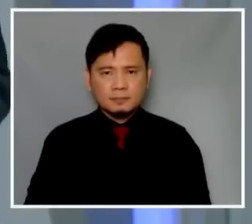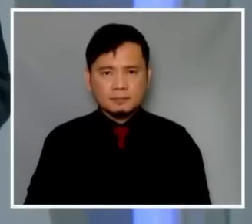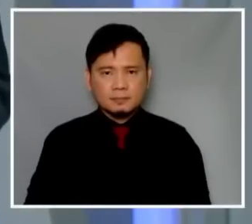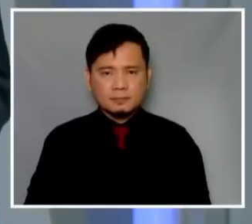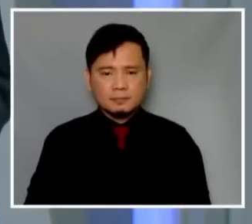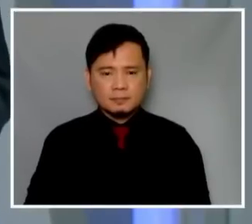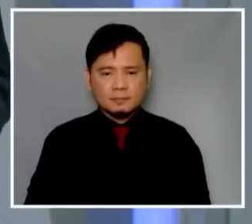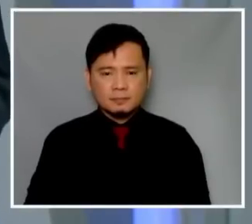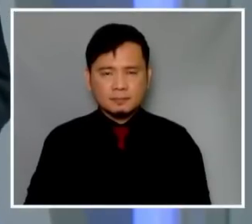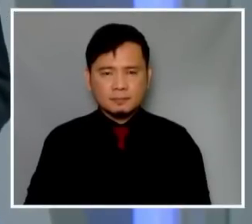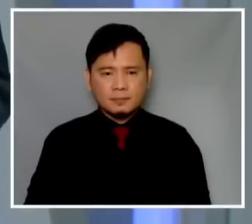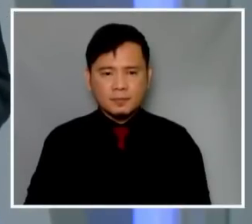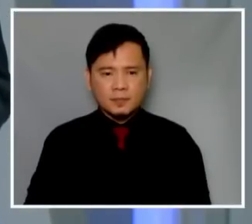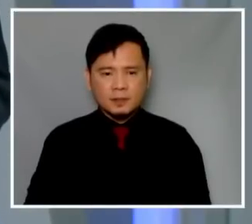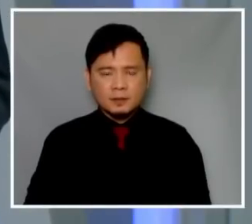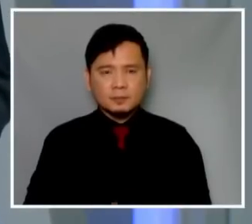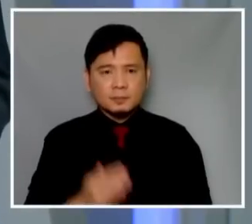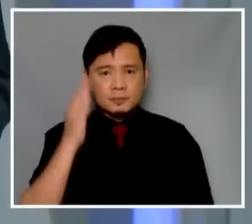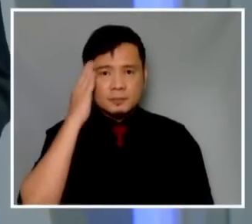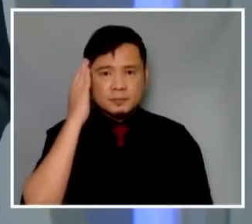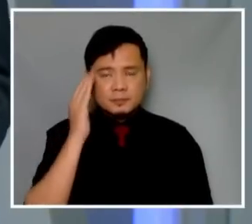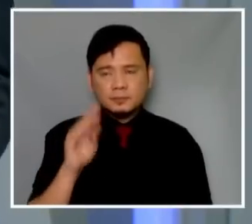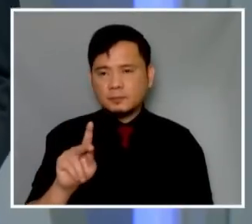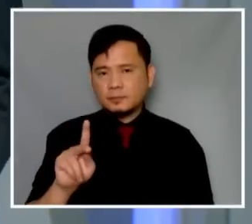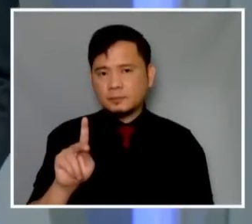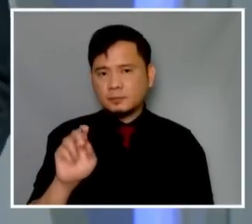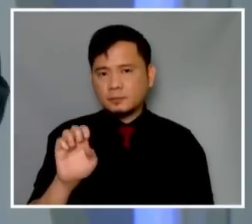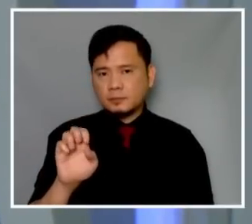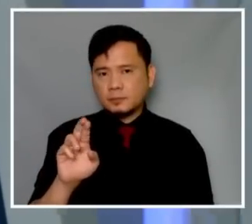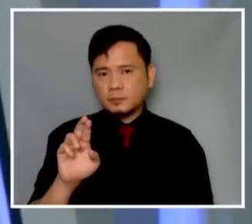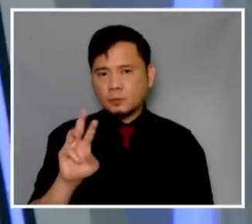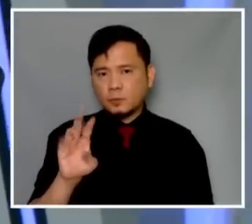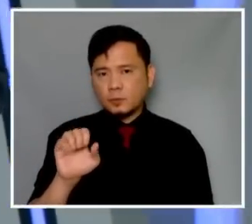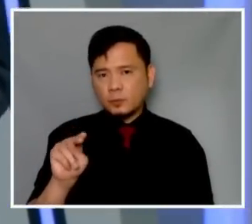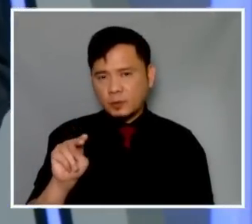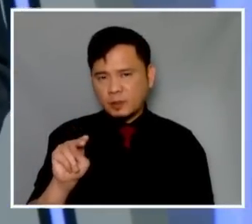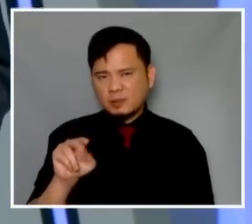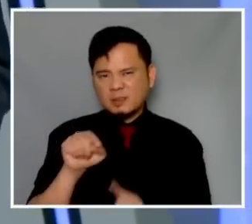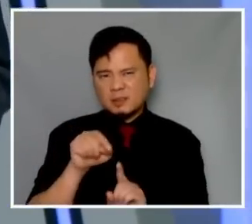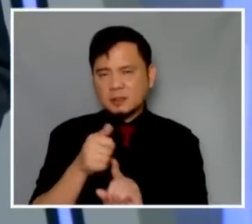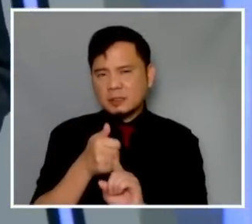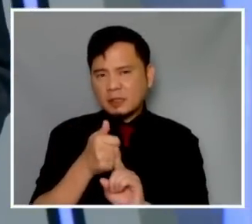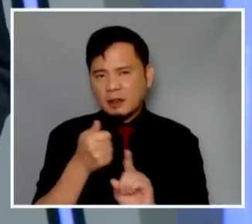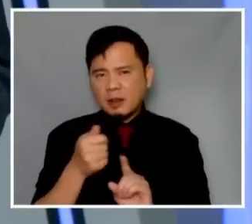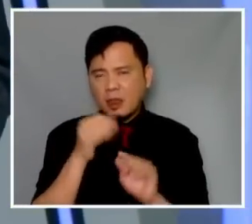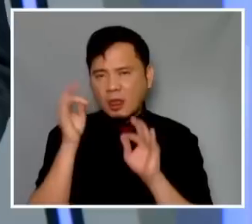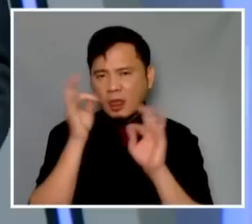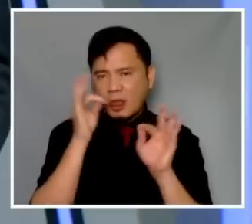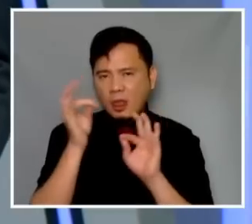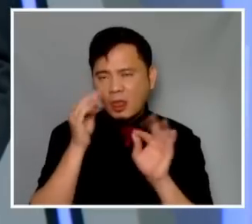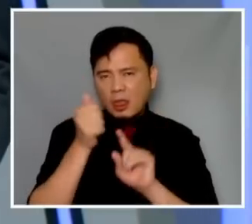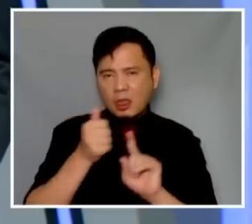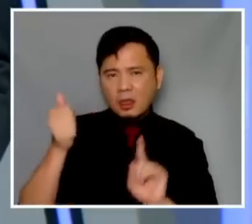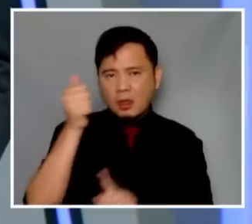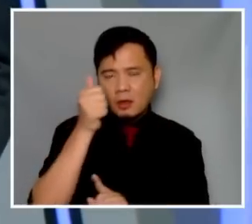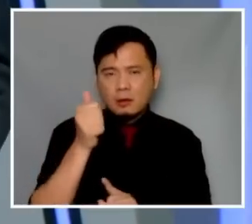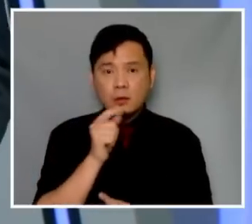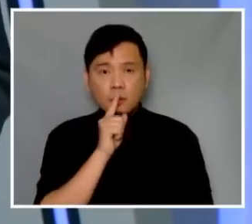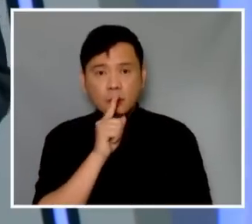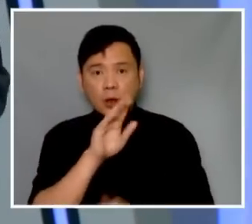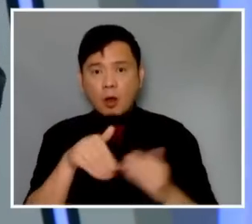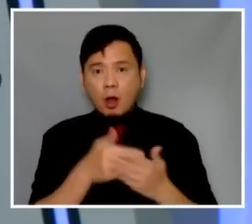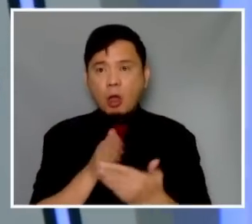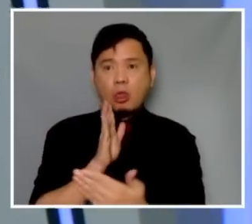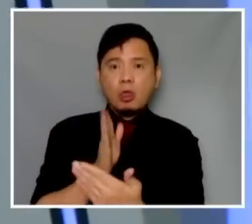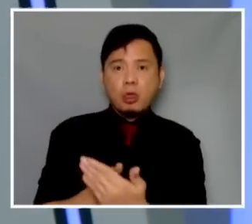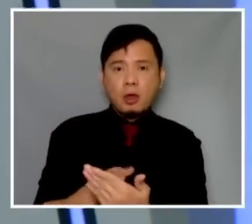Binawi ng self-confessed drug lord na si Kerwin Espinosa ang mga naunang paratang laban kay Senador Laila De Lima